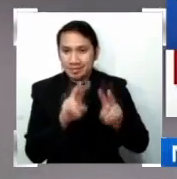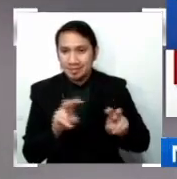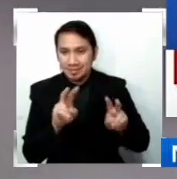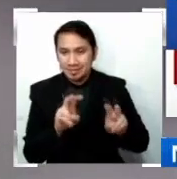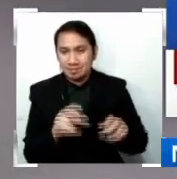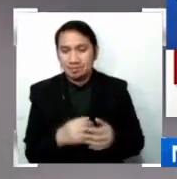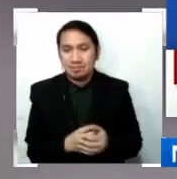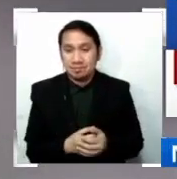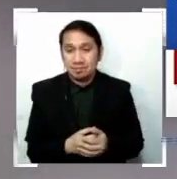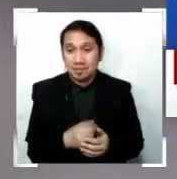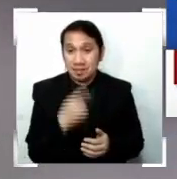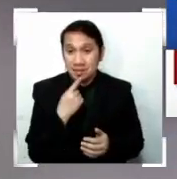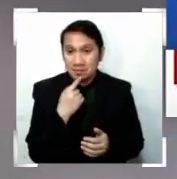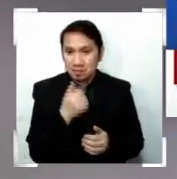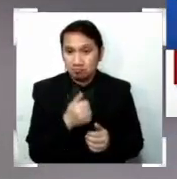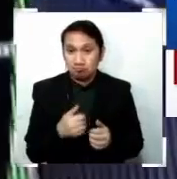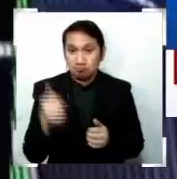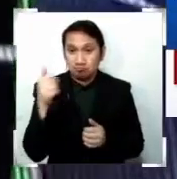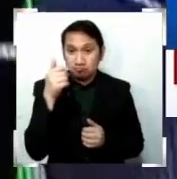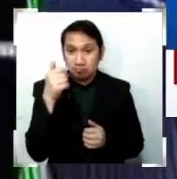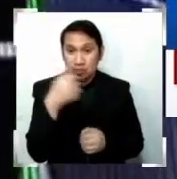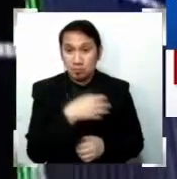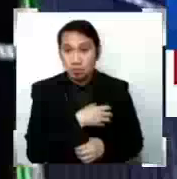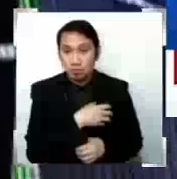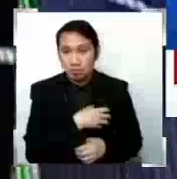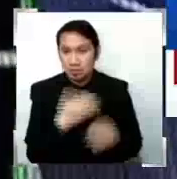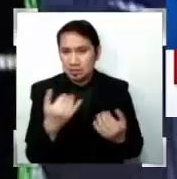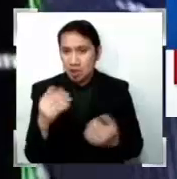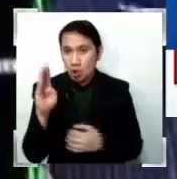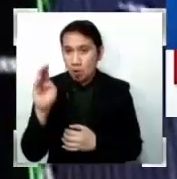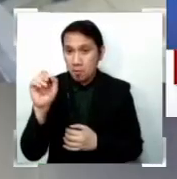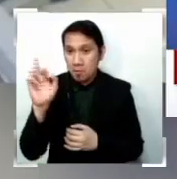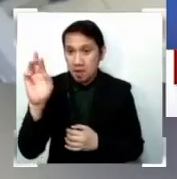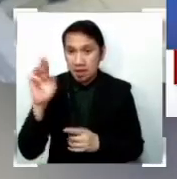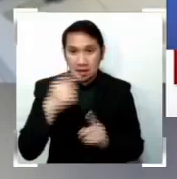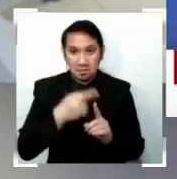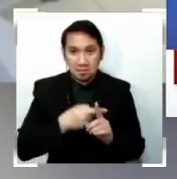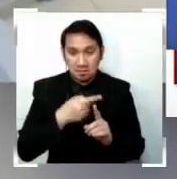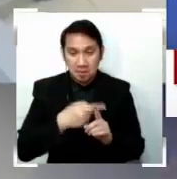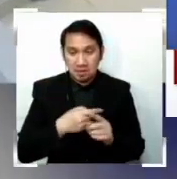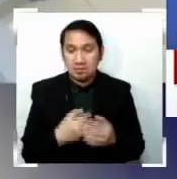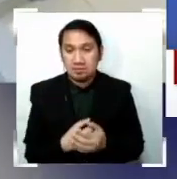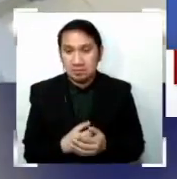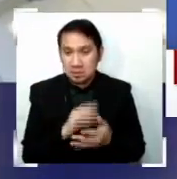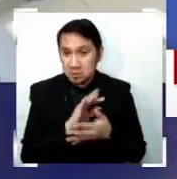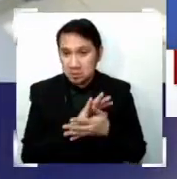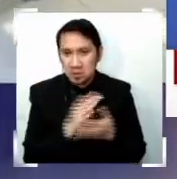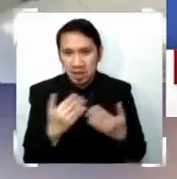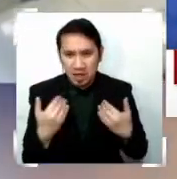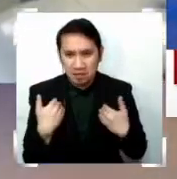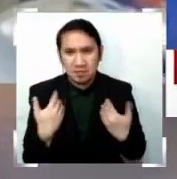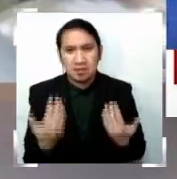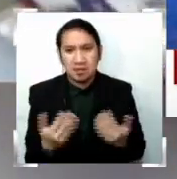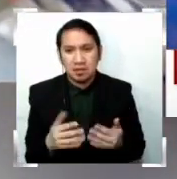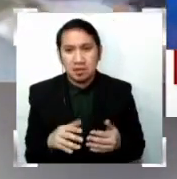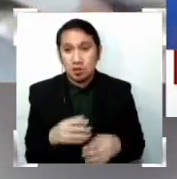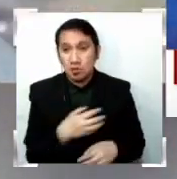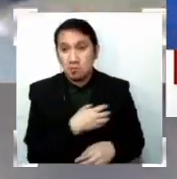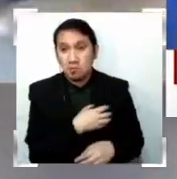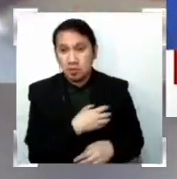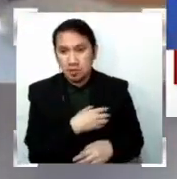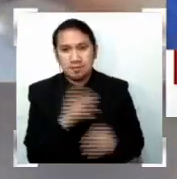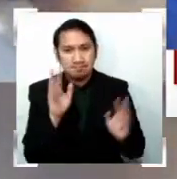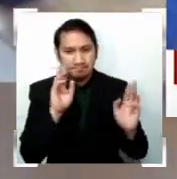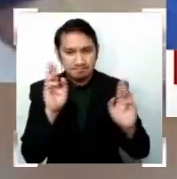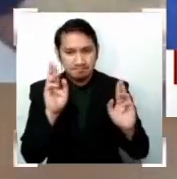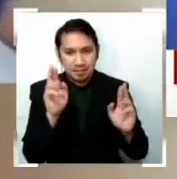Chief Guillermo Ilazar, ngayon pumasok na ang Bermans habang nasa pandemya, mananatiling naka-alerto ang puwersa ng pulisya para